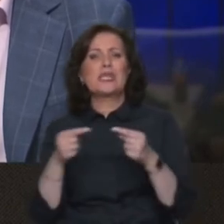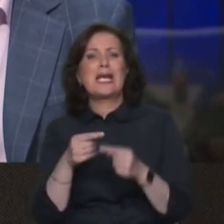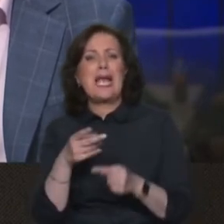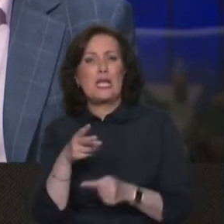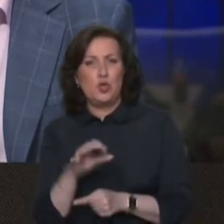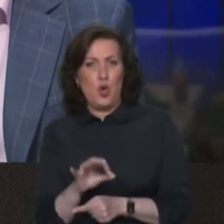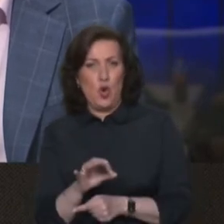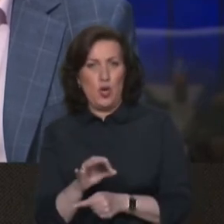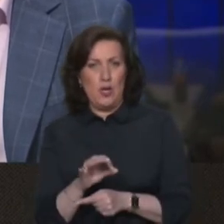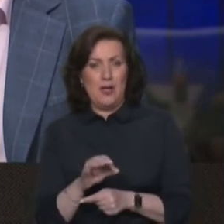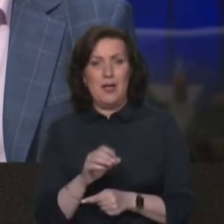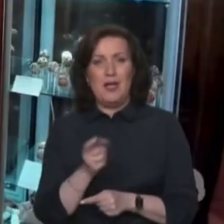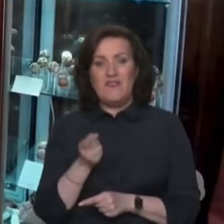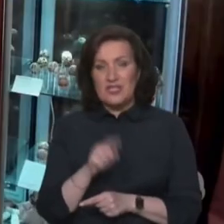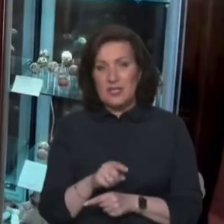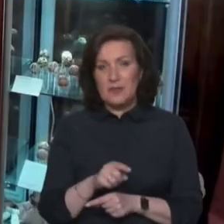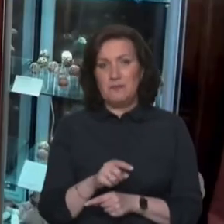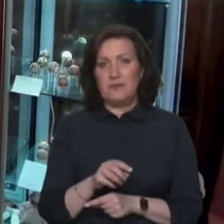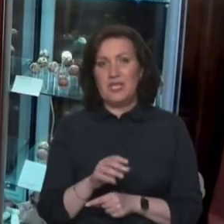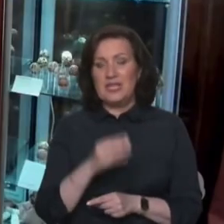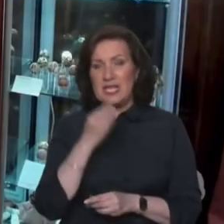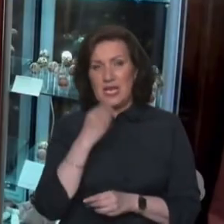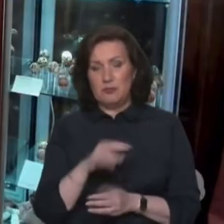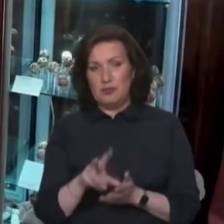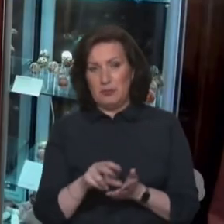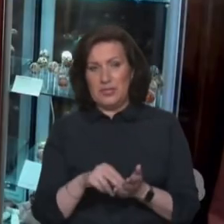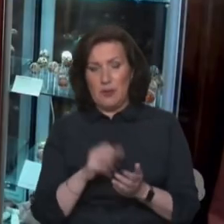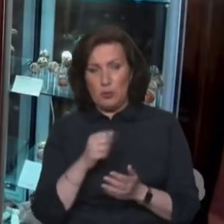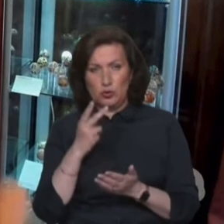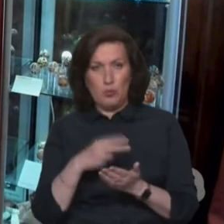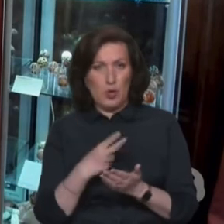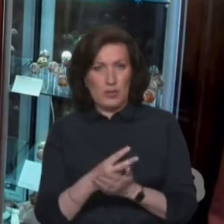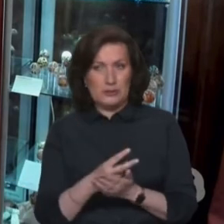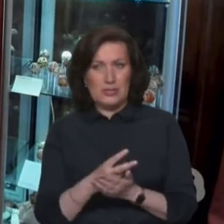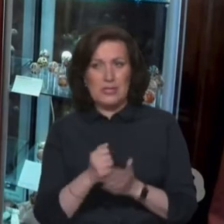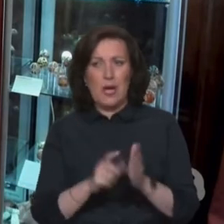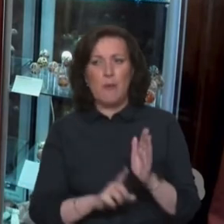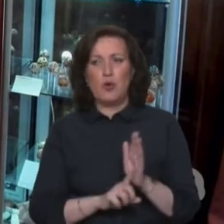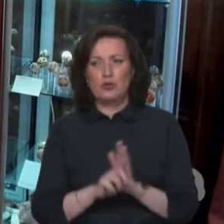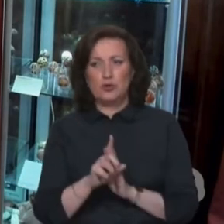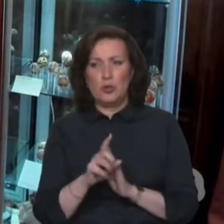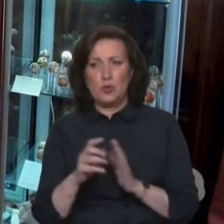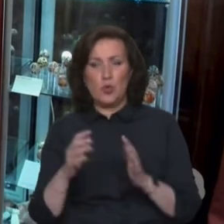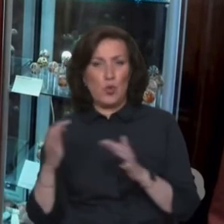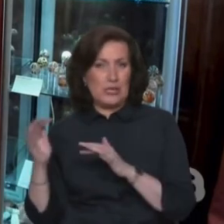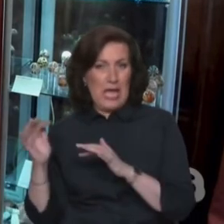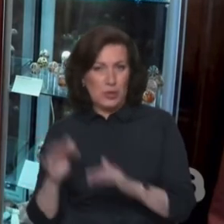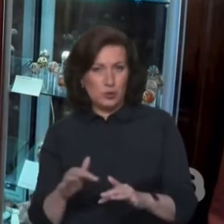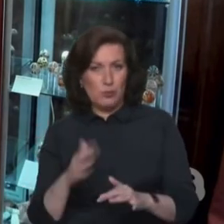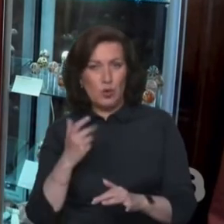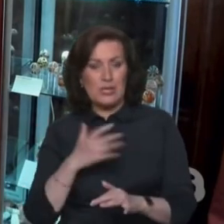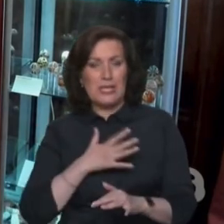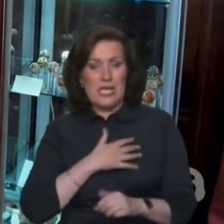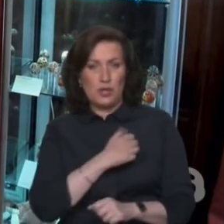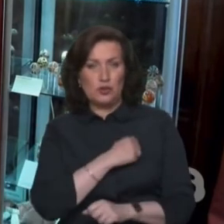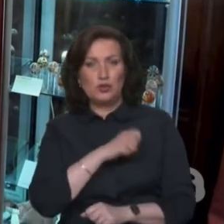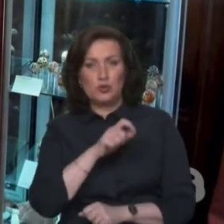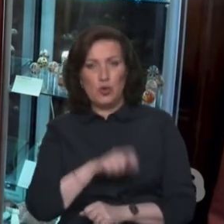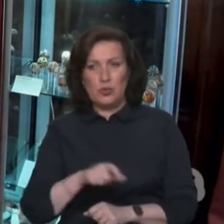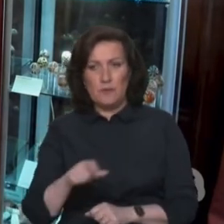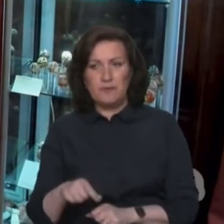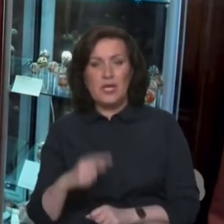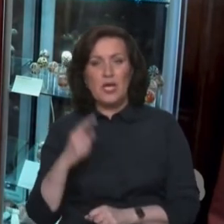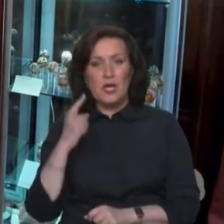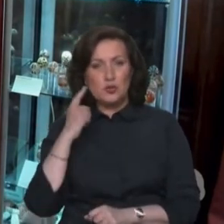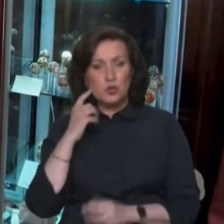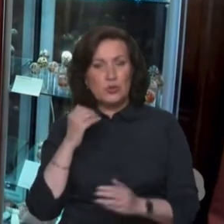А втім, найліпший приклад я можу показати на початку контрнаступу. Коли наші солдати